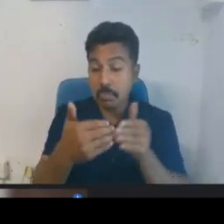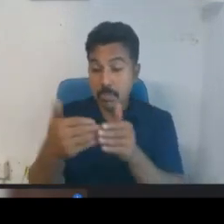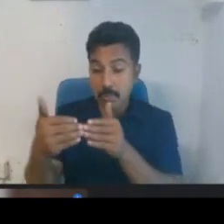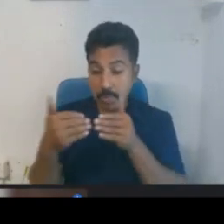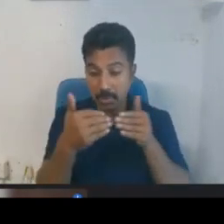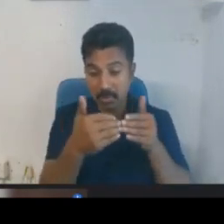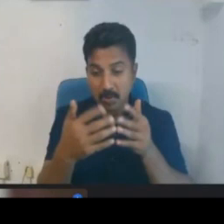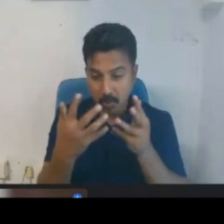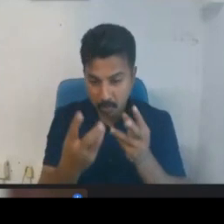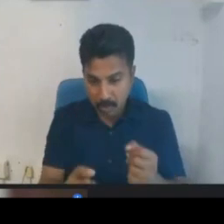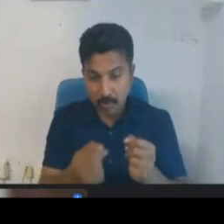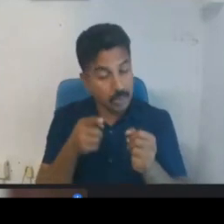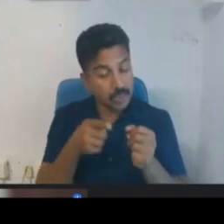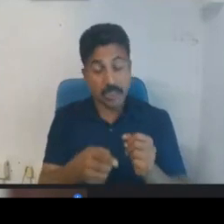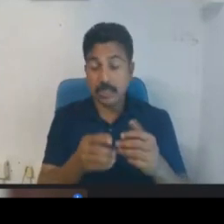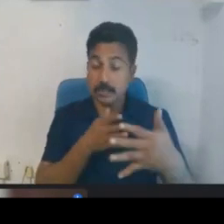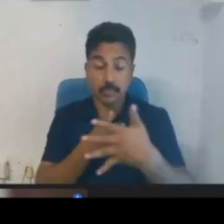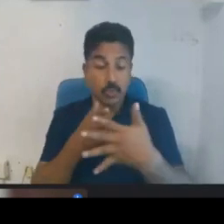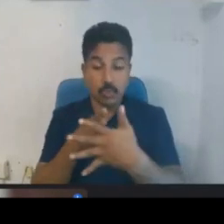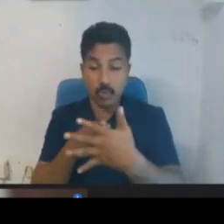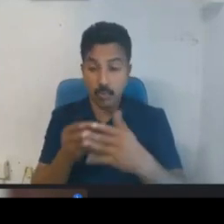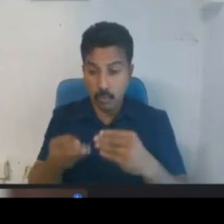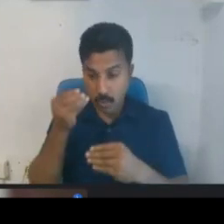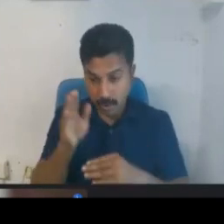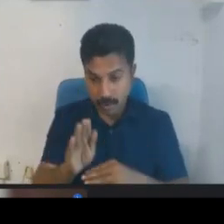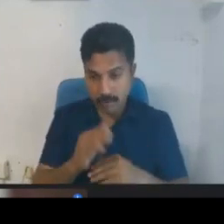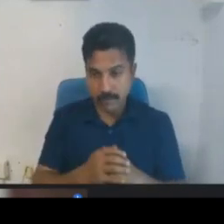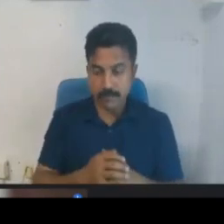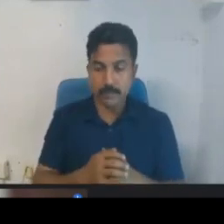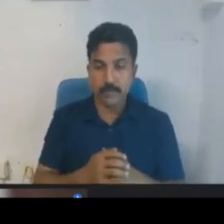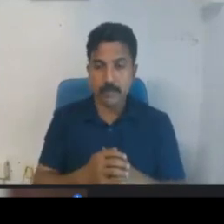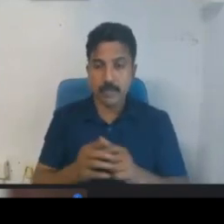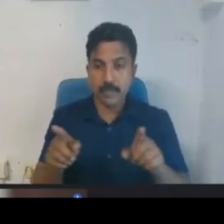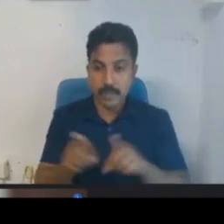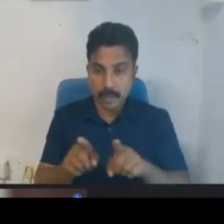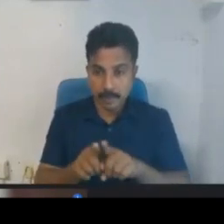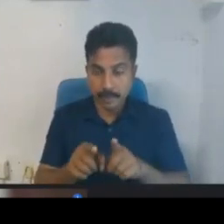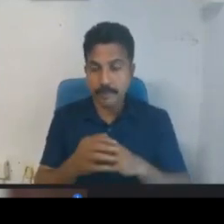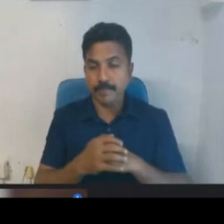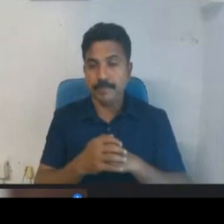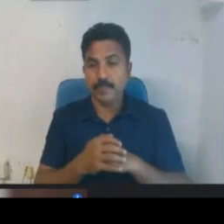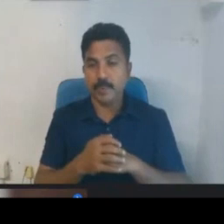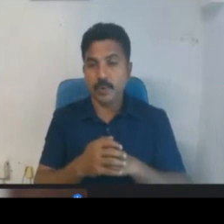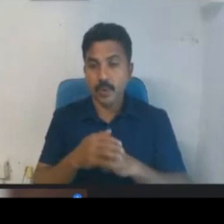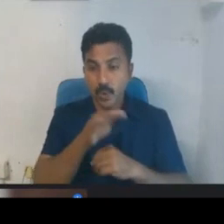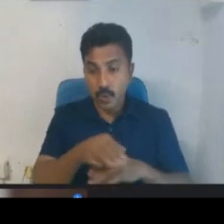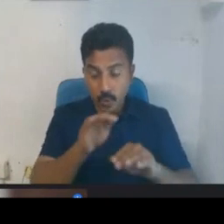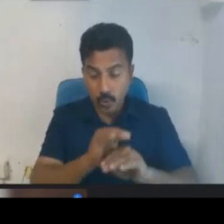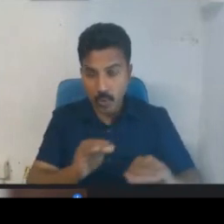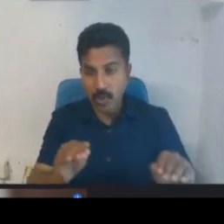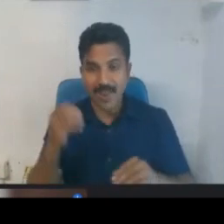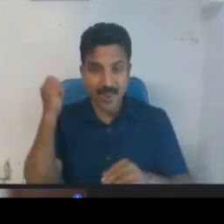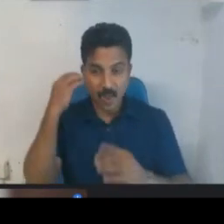കൂടിക്കാഴ്ചകൾ നടത്തേണ്ടതായിട്ട് വരും. അത് പലപ്പോഴും വെല്ലുവിളികൾ തന്നെയാണ് അല്ലേ. അതുപോലെ തന്നെ നിങ്ങളിപ്പം നിങ്ങളുടെ